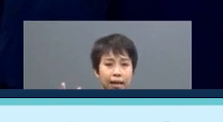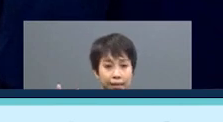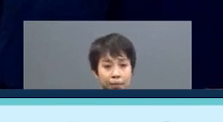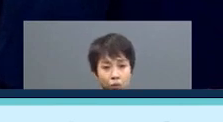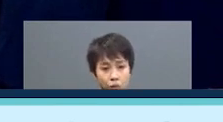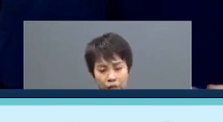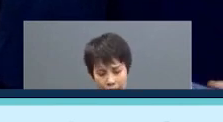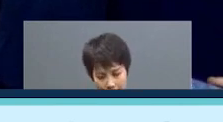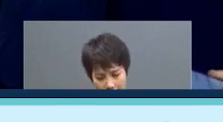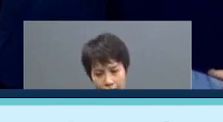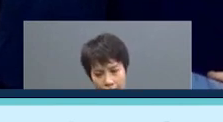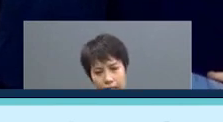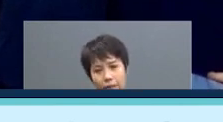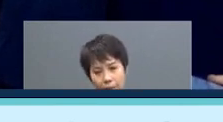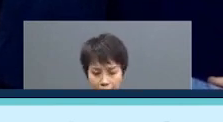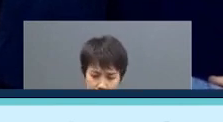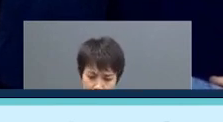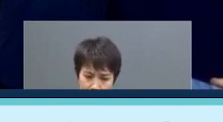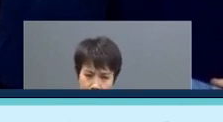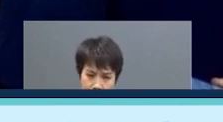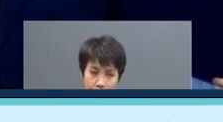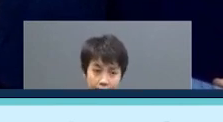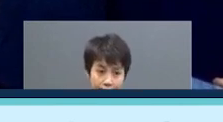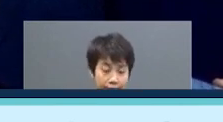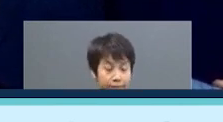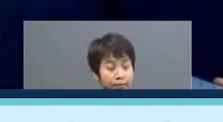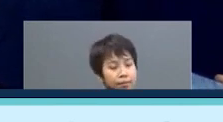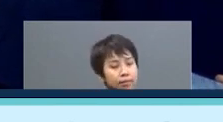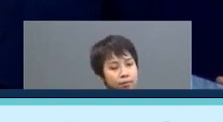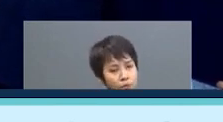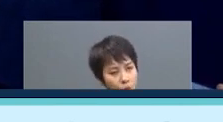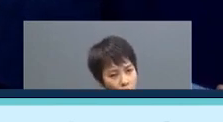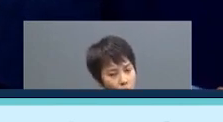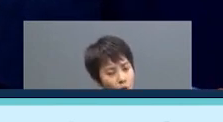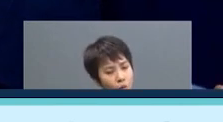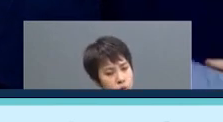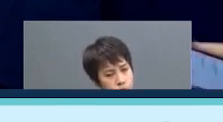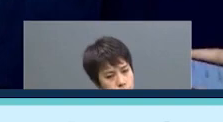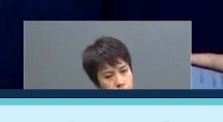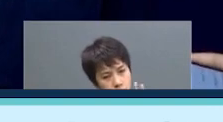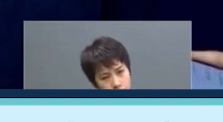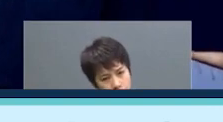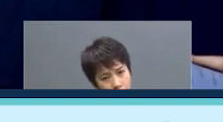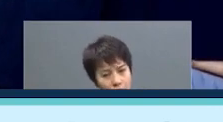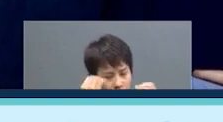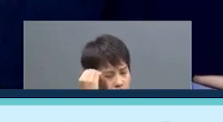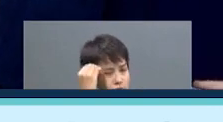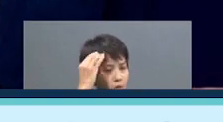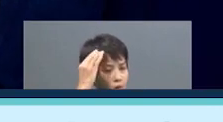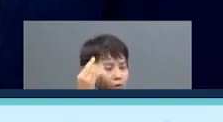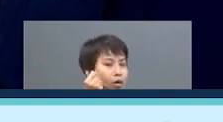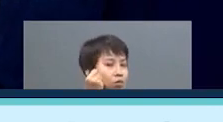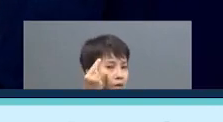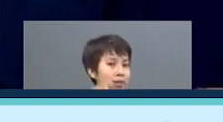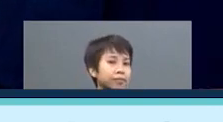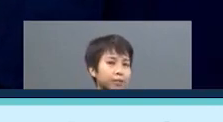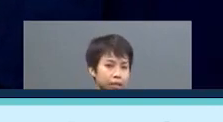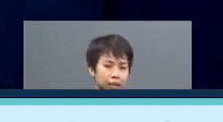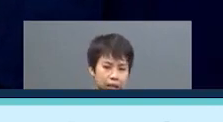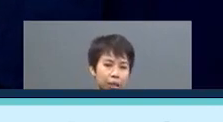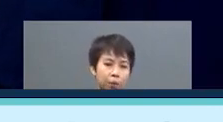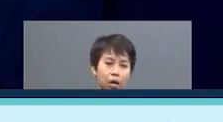คุณค่าและเกิดประโยชน์สูงสุดเพื่อให้น้ำเป็นทรัพยากรที่สร้างความมั่นคงทางสังคมและการเติบโตทาง